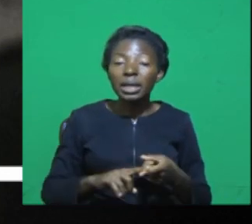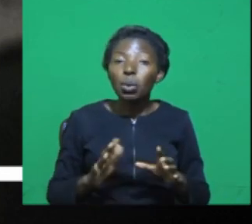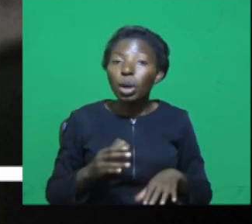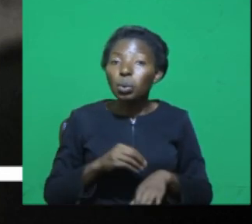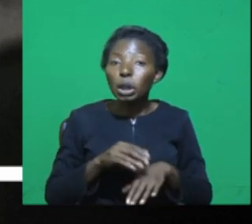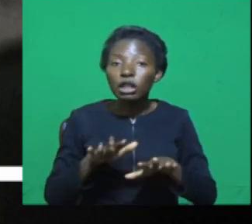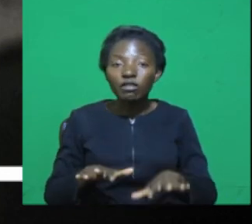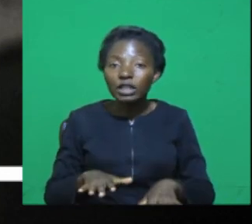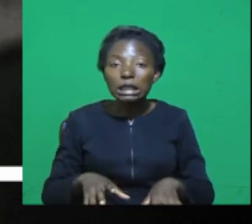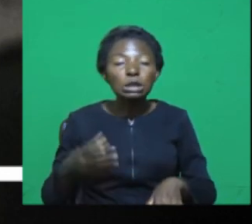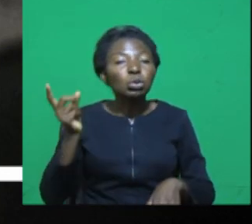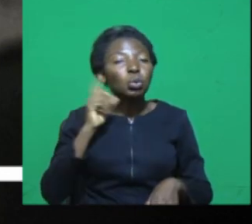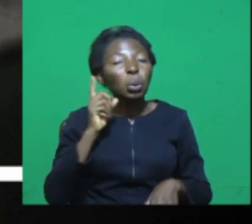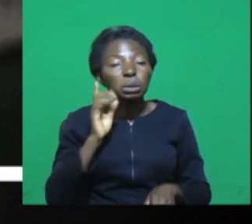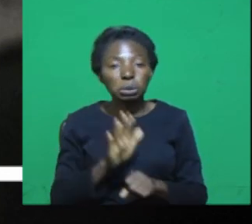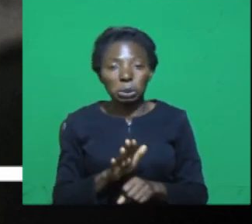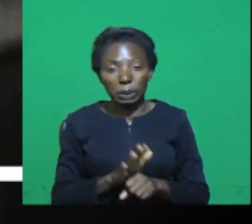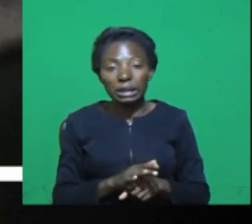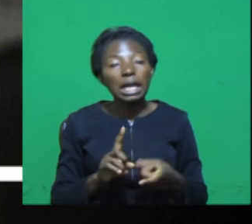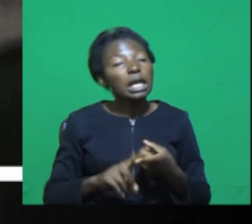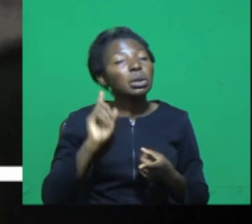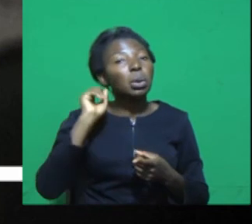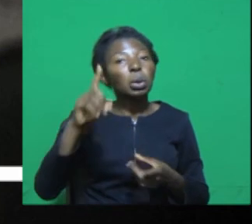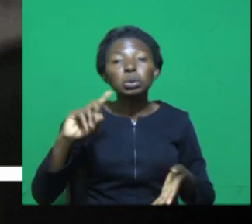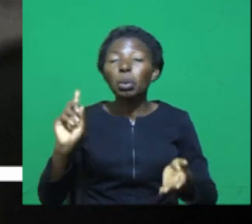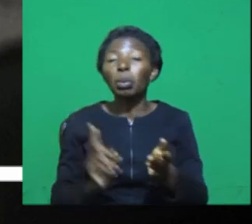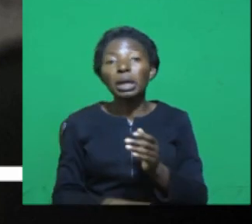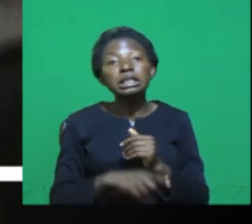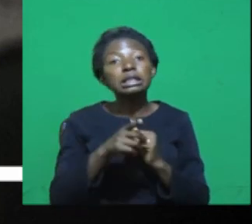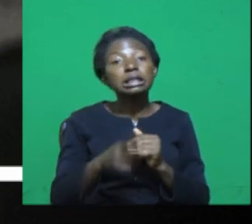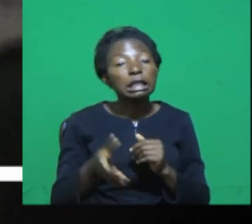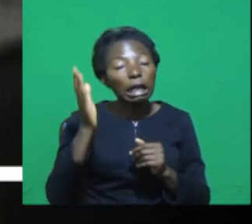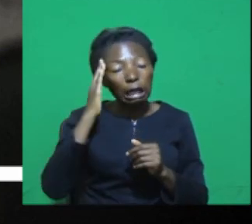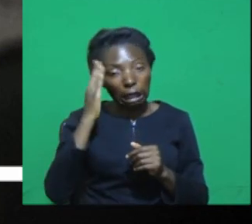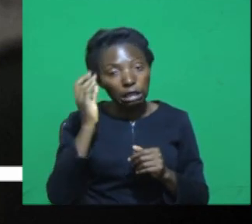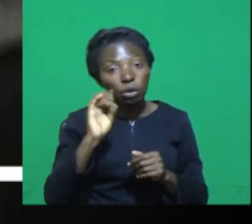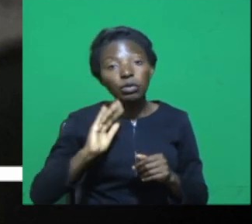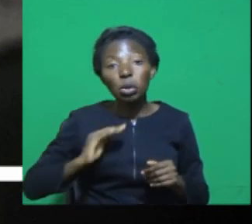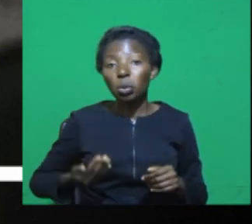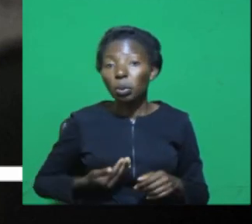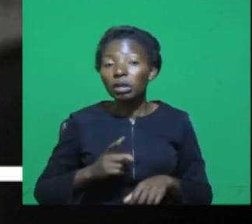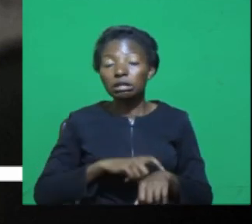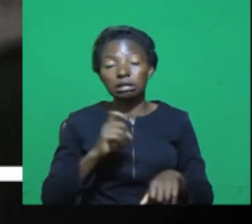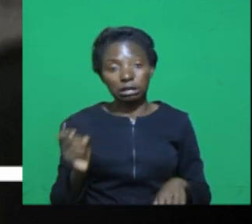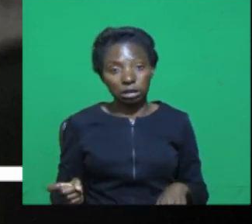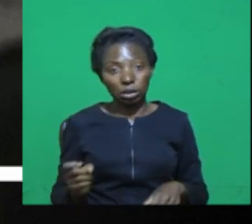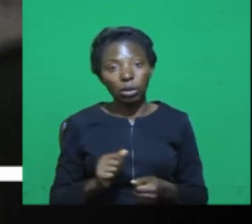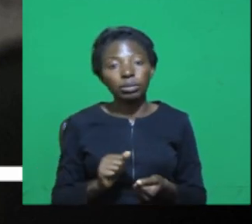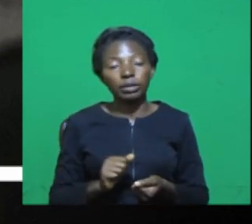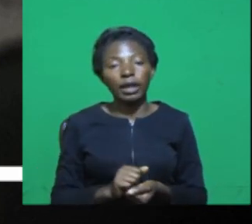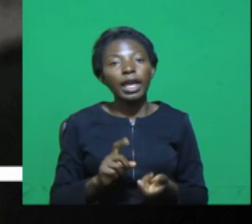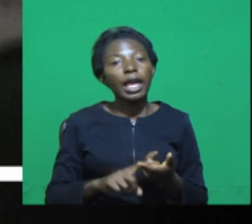avo zvichiti ngwere-ngwere. Naizvozvo Ishe ucharova nhongonya dzemisoro yavakunda vaZioni negwenyu